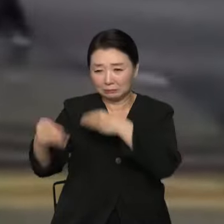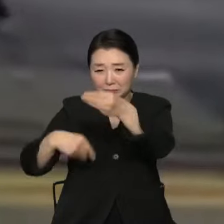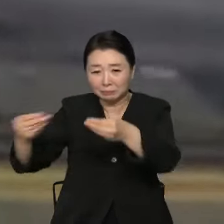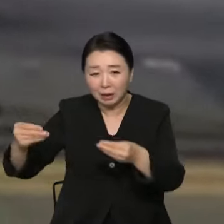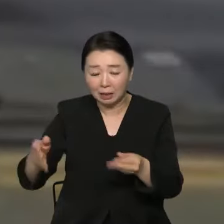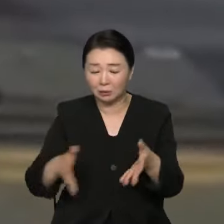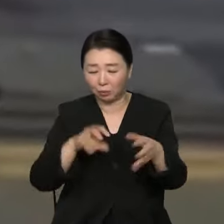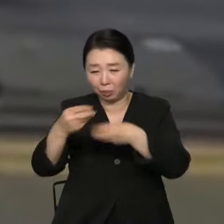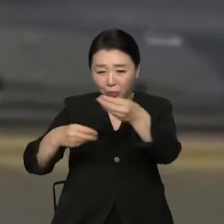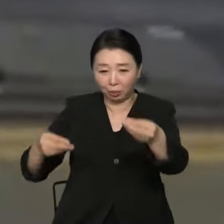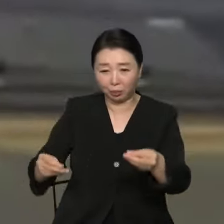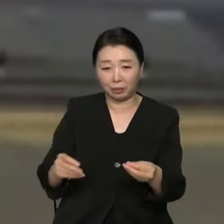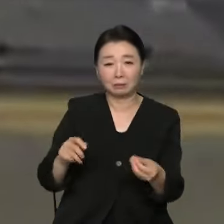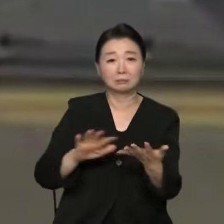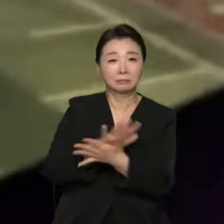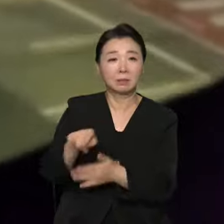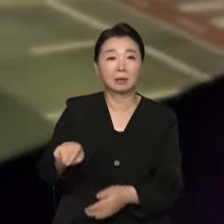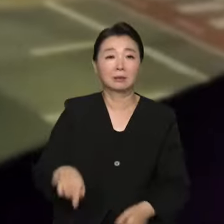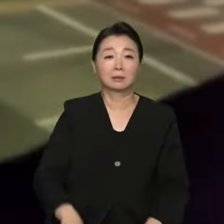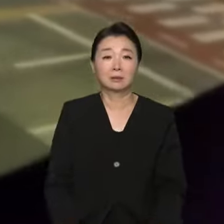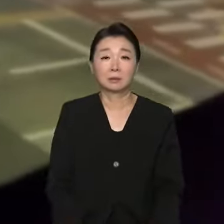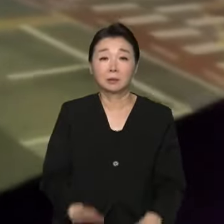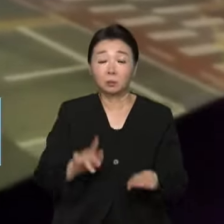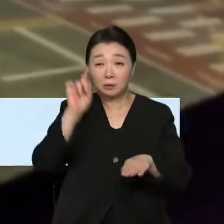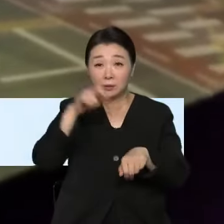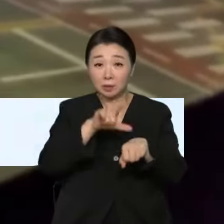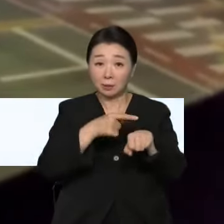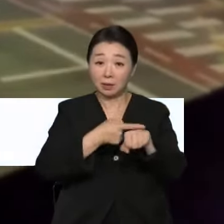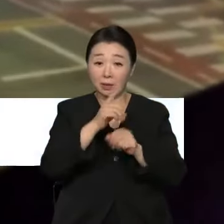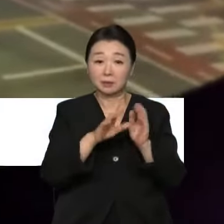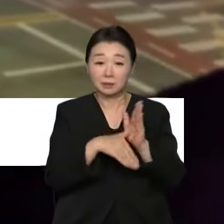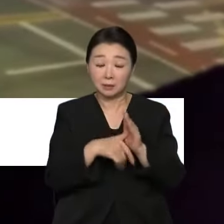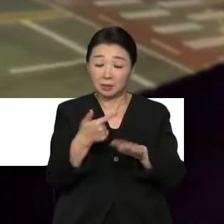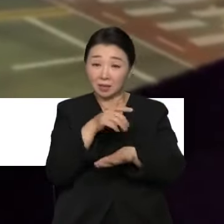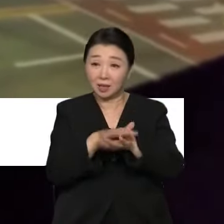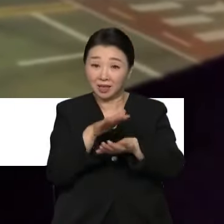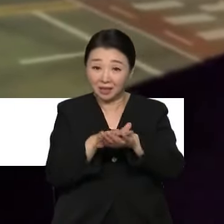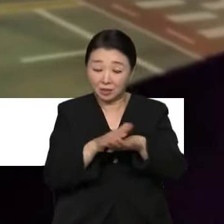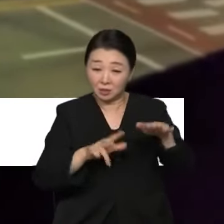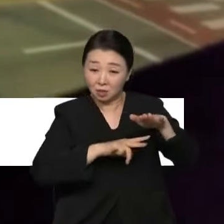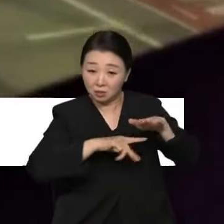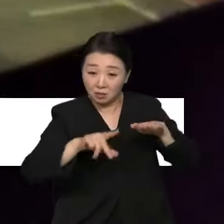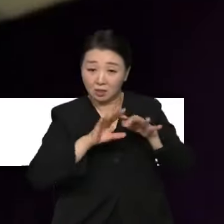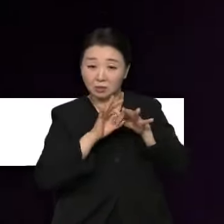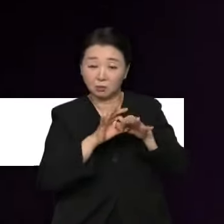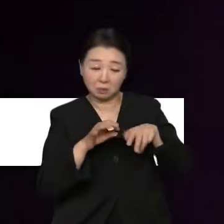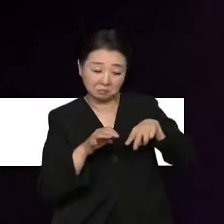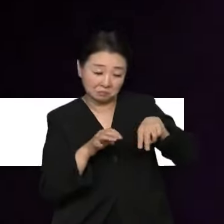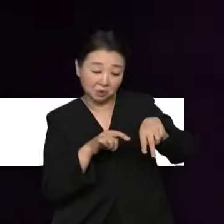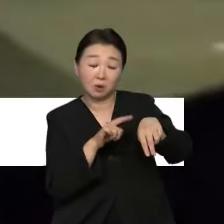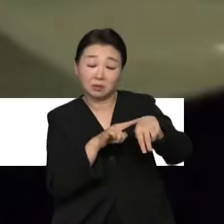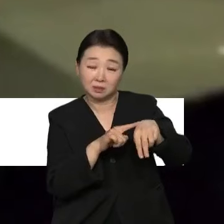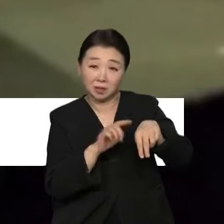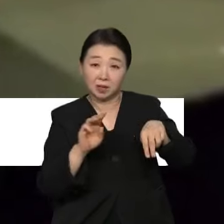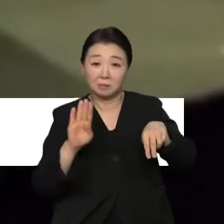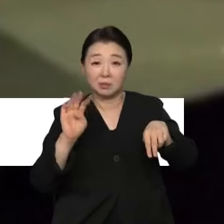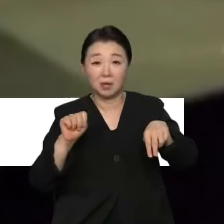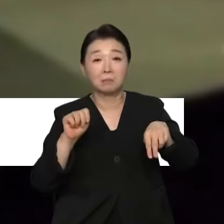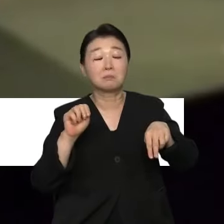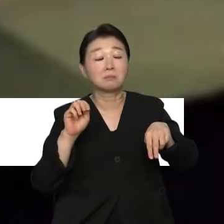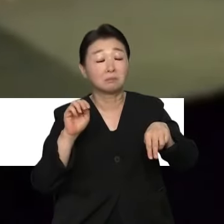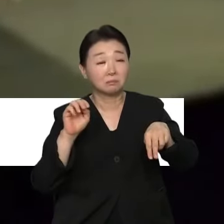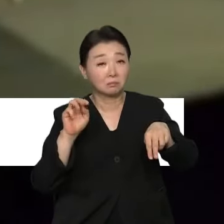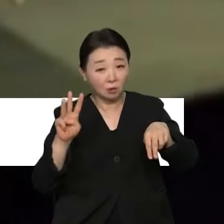도로 여기저기 흩어져 있습니다 오늘 새벽 1시쯤 대전 신탄진역 인근 건널목에서 BMW SUV